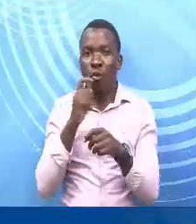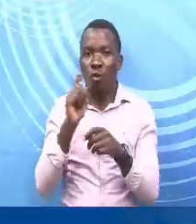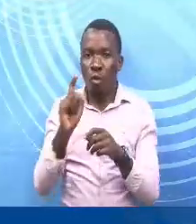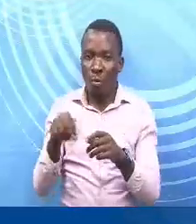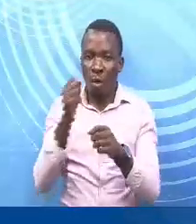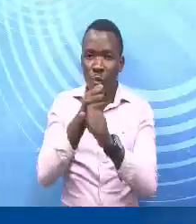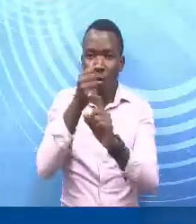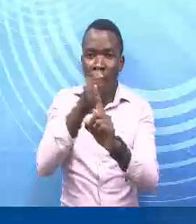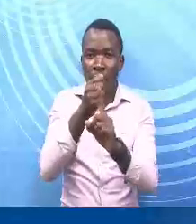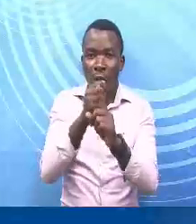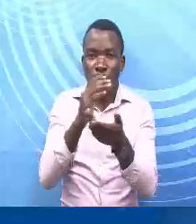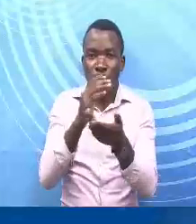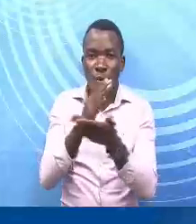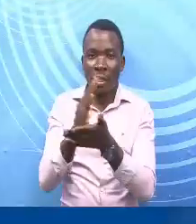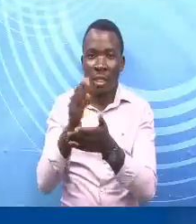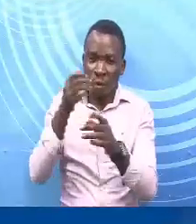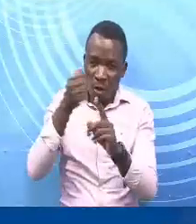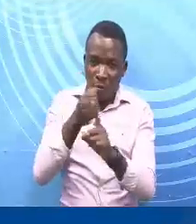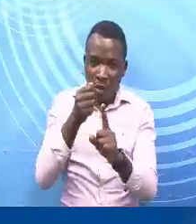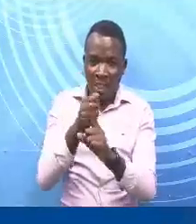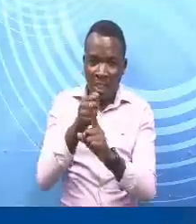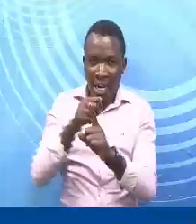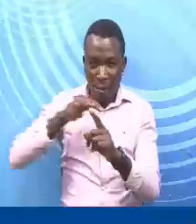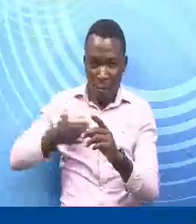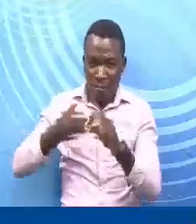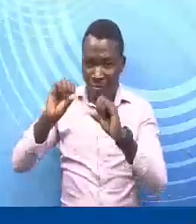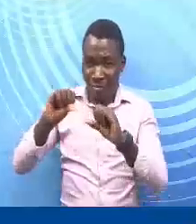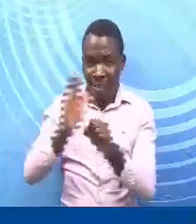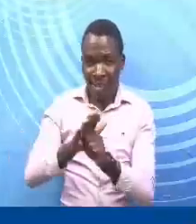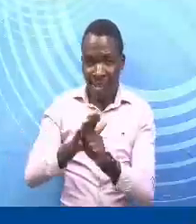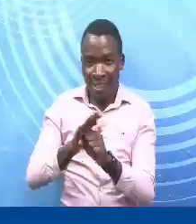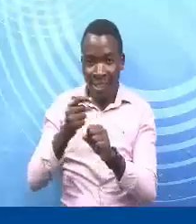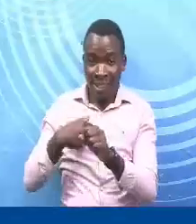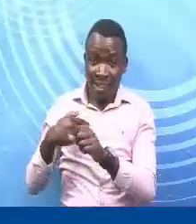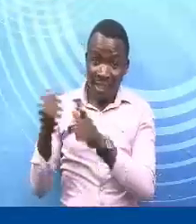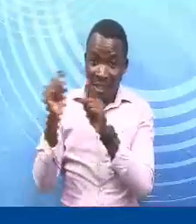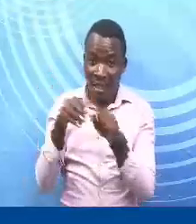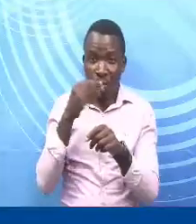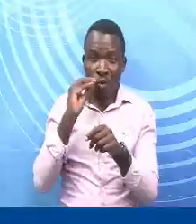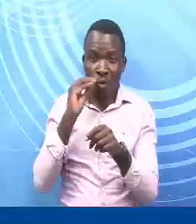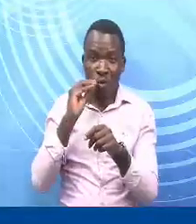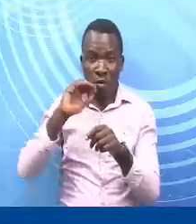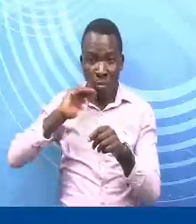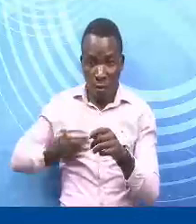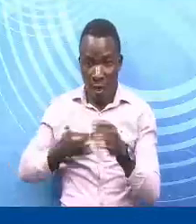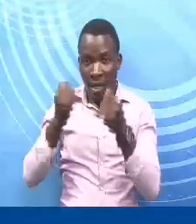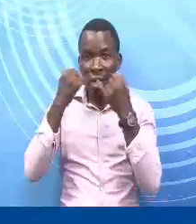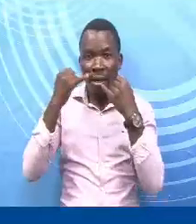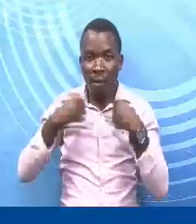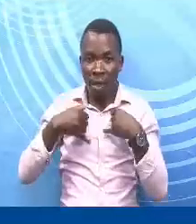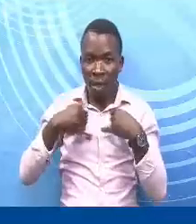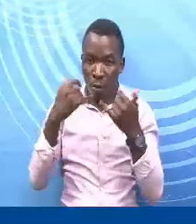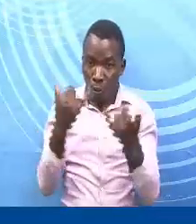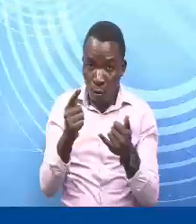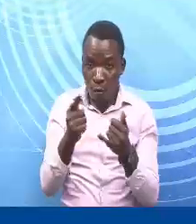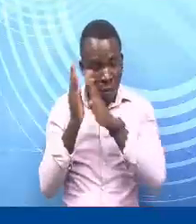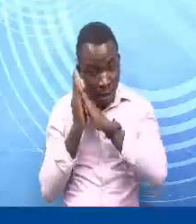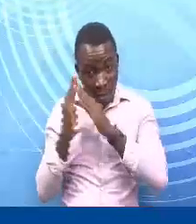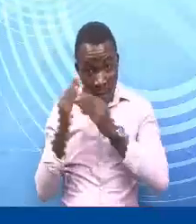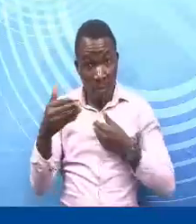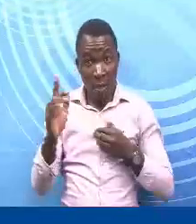kutuvugira rwose mukatuvugira ko abagore batumereye nabi. Nge natashe ntashi wanje mugaramwati uyu munsi ntago uryama hano